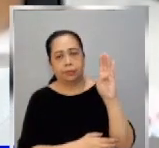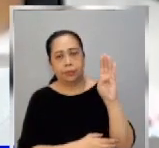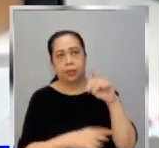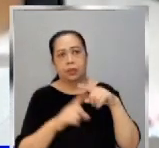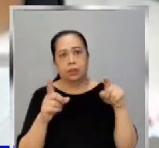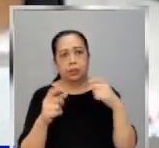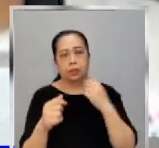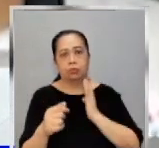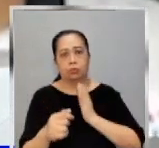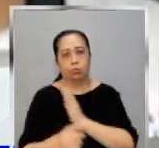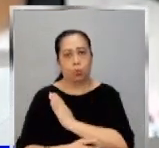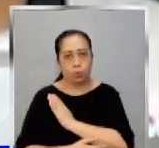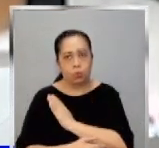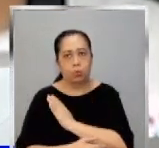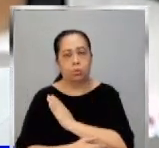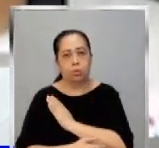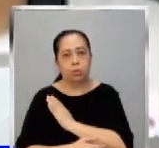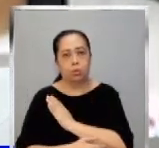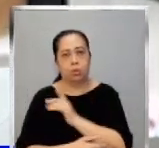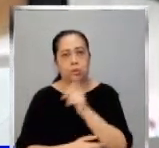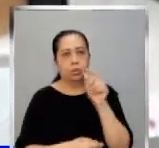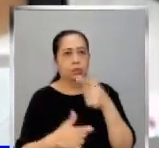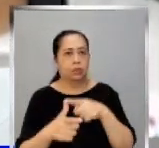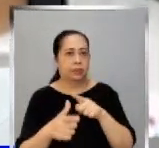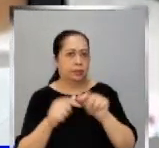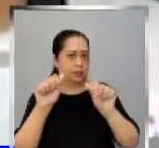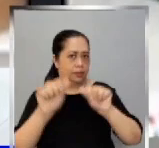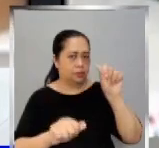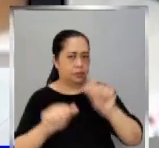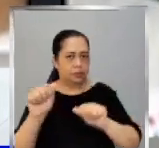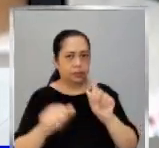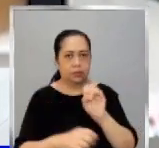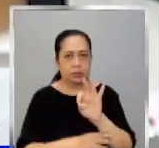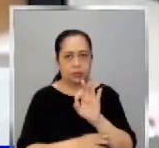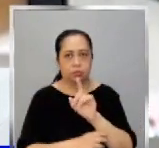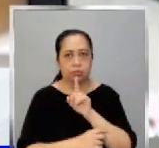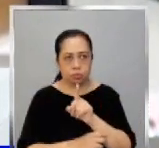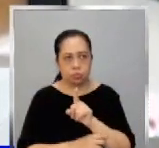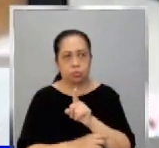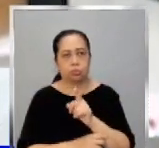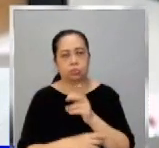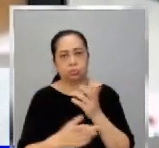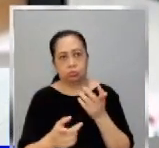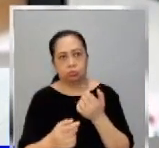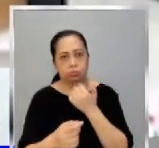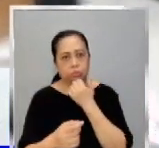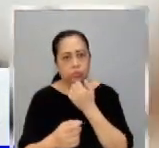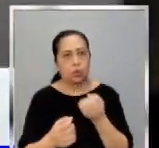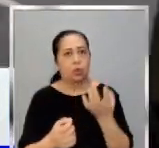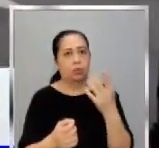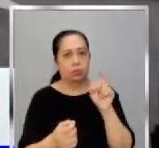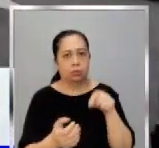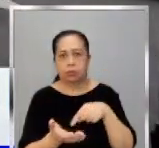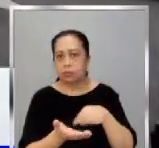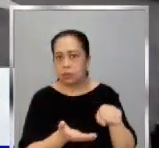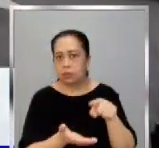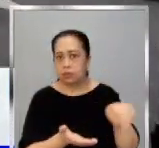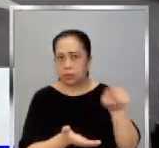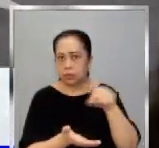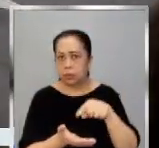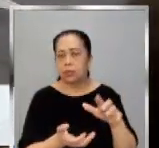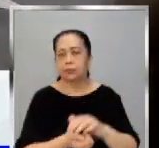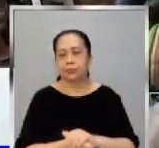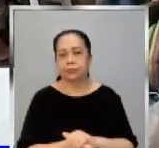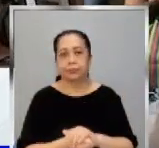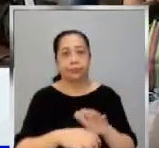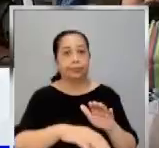ang mag-assess kung talagang may merit at kung magkano yung dapat compensation. Inaabisuhan